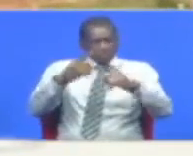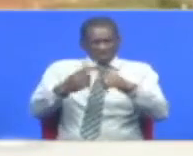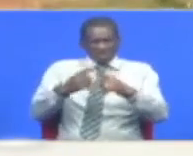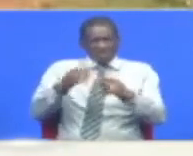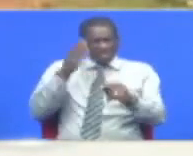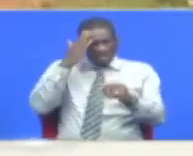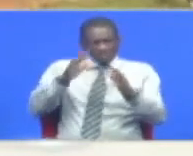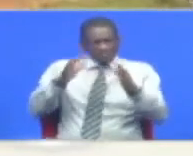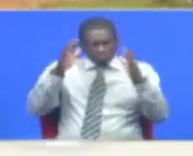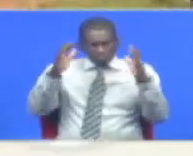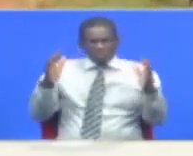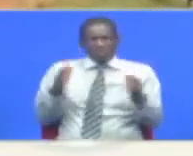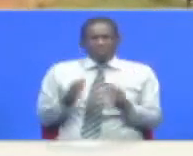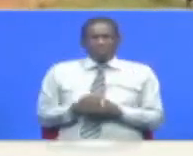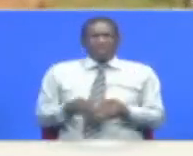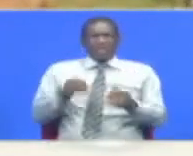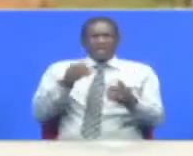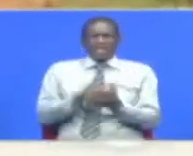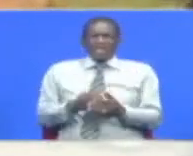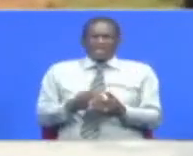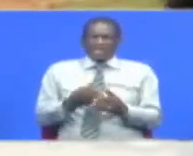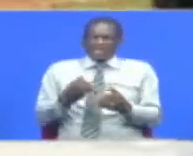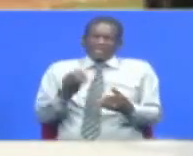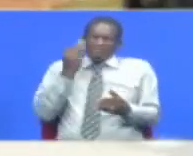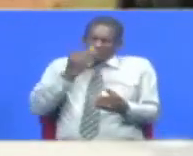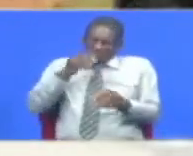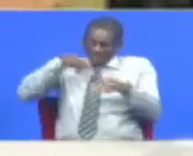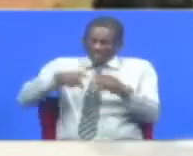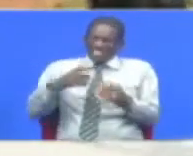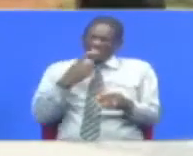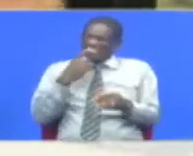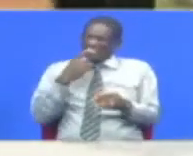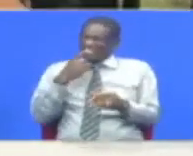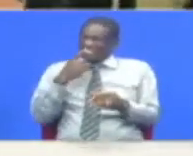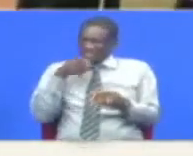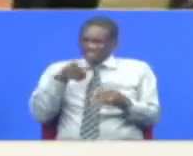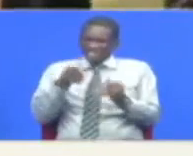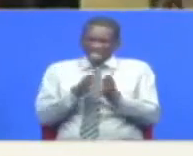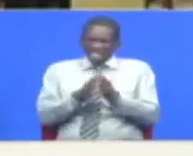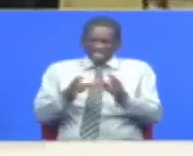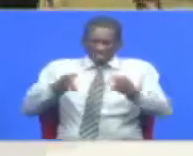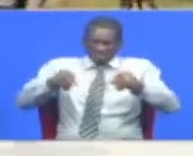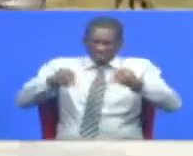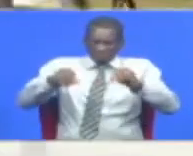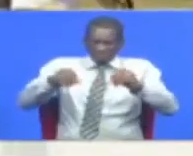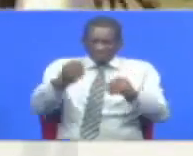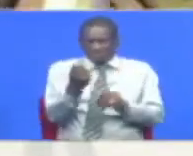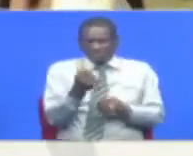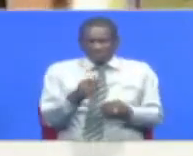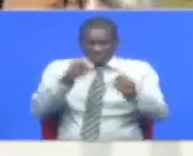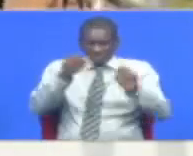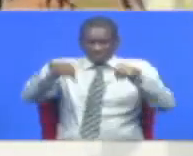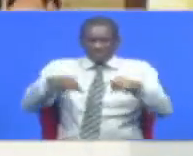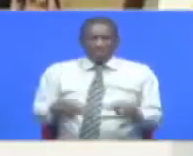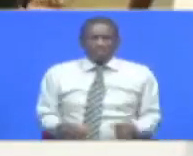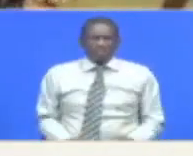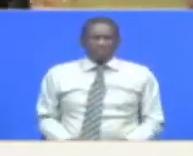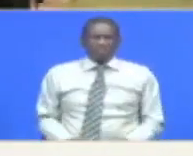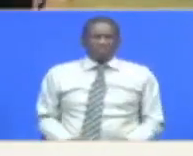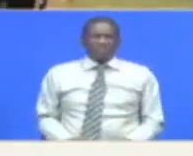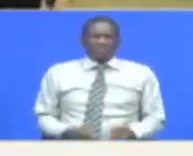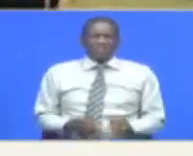kubwa. Alafu nyama yake ya ndani nyeupe nyeupe na inakaa na unga unga kidogo. Yes.